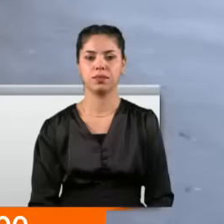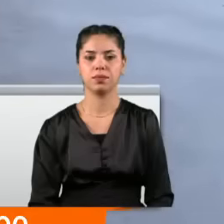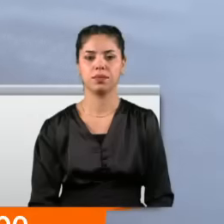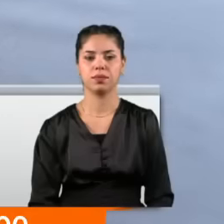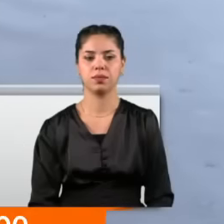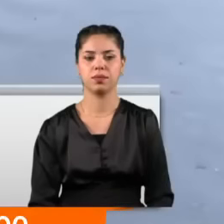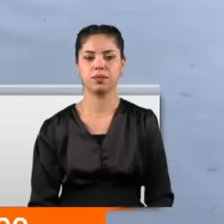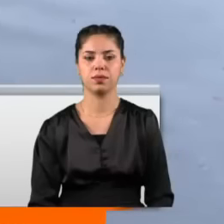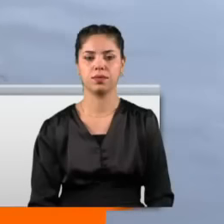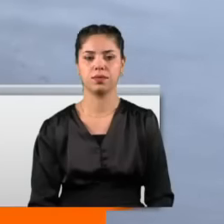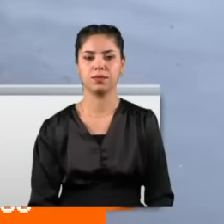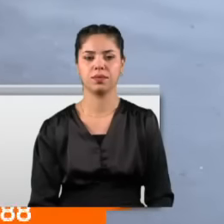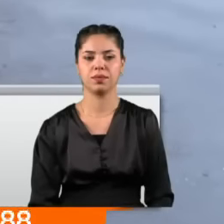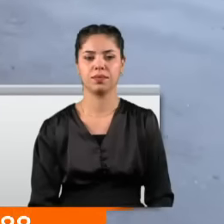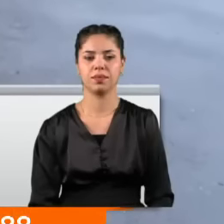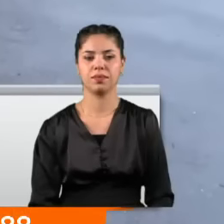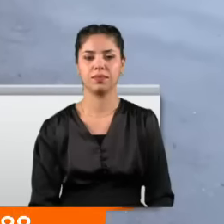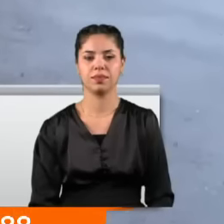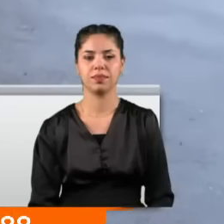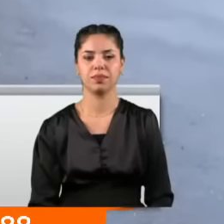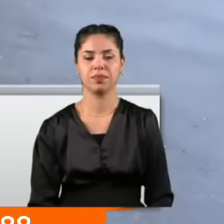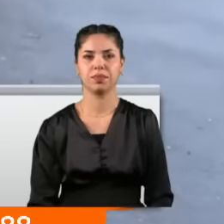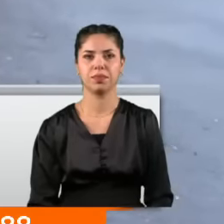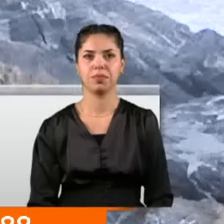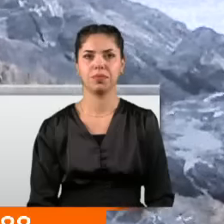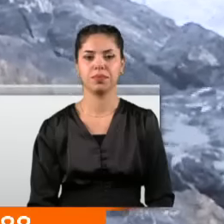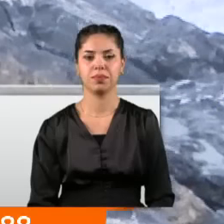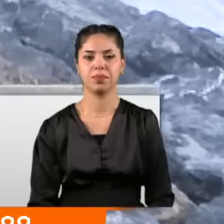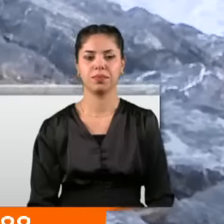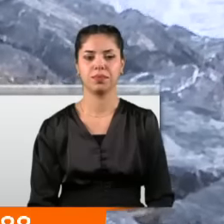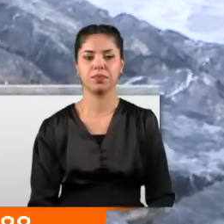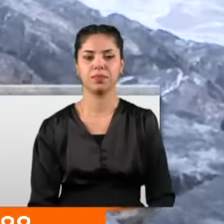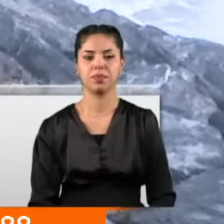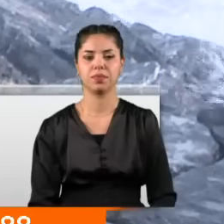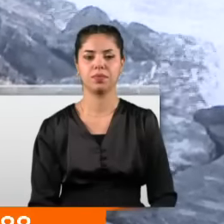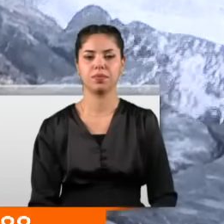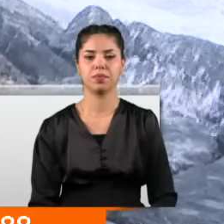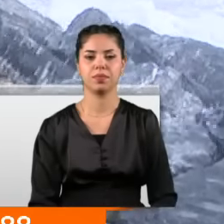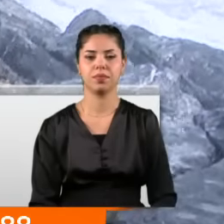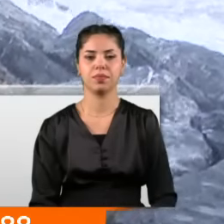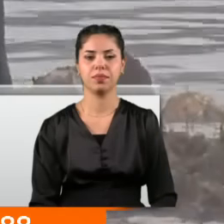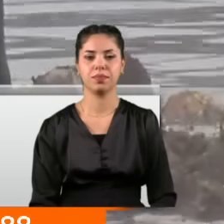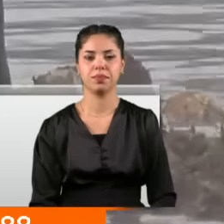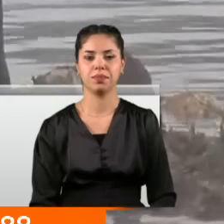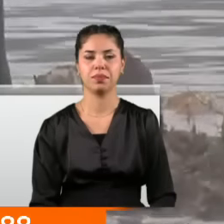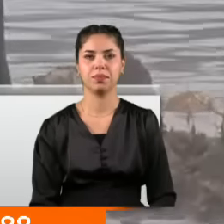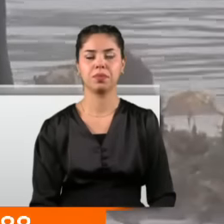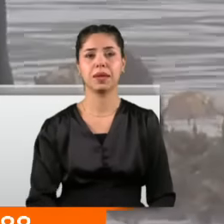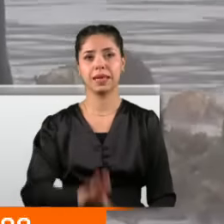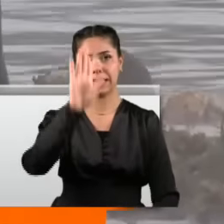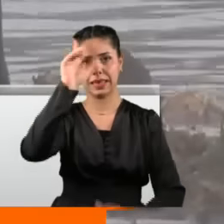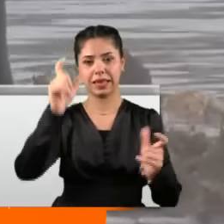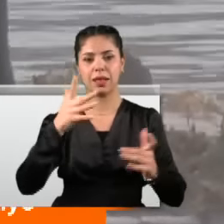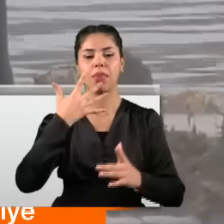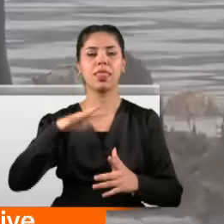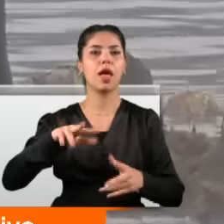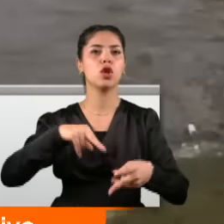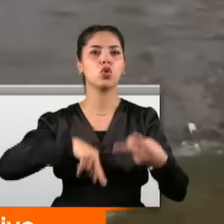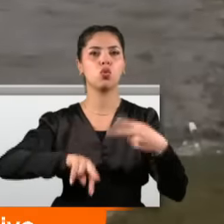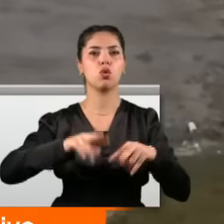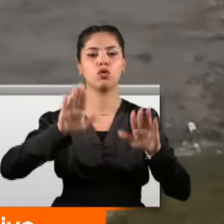Hava soğuk, hava esiyor. Islanacağız, donacağız. 58 konunun üstündeyim herhalde, bir şey olmaz diye düşünüyorum. Mega kentte deniz ulaşımı